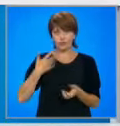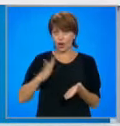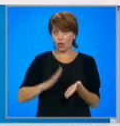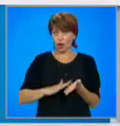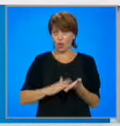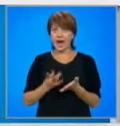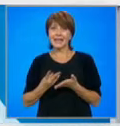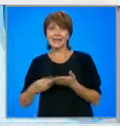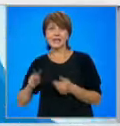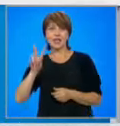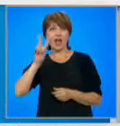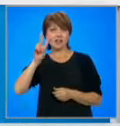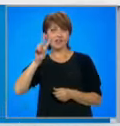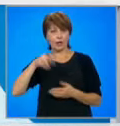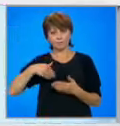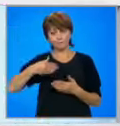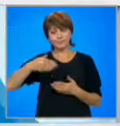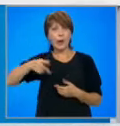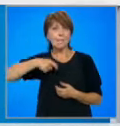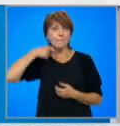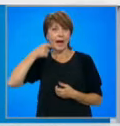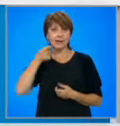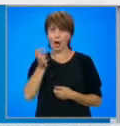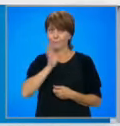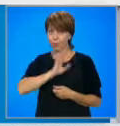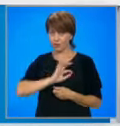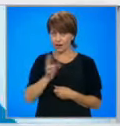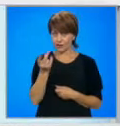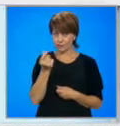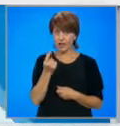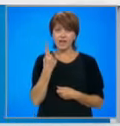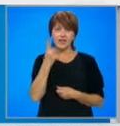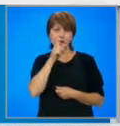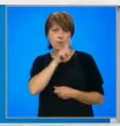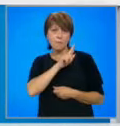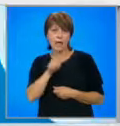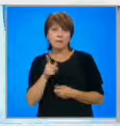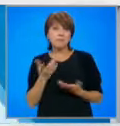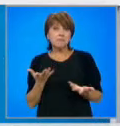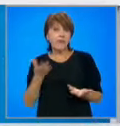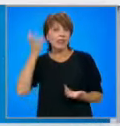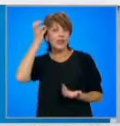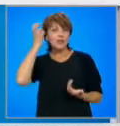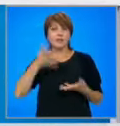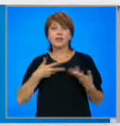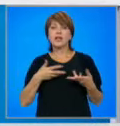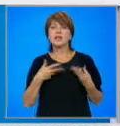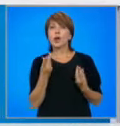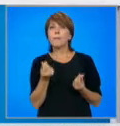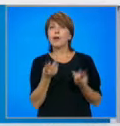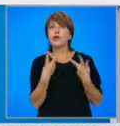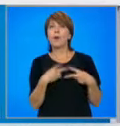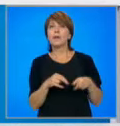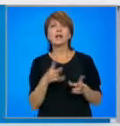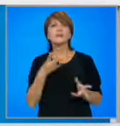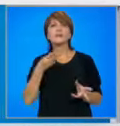да излезеш в две поредни майчинства, да си получаваш обезщетението, но в един момент да се окаже, че държавата си иска парите обратно,